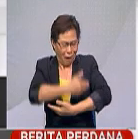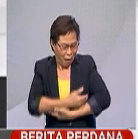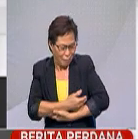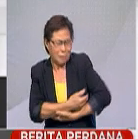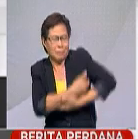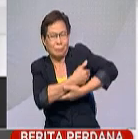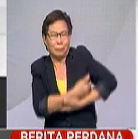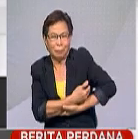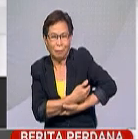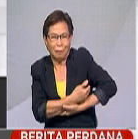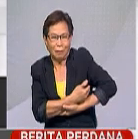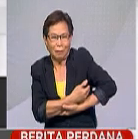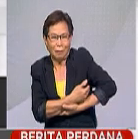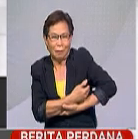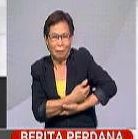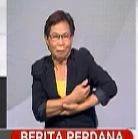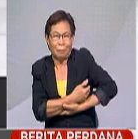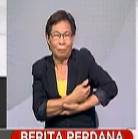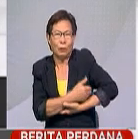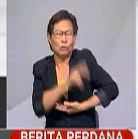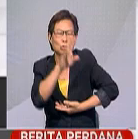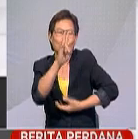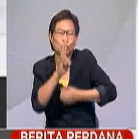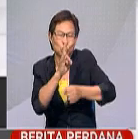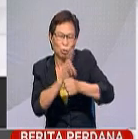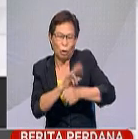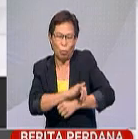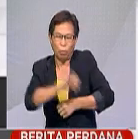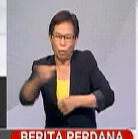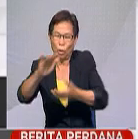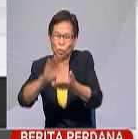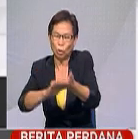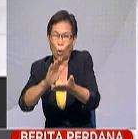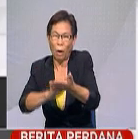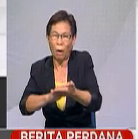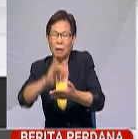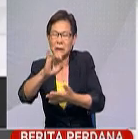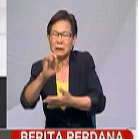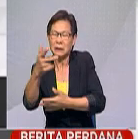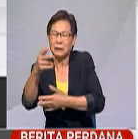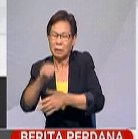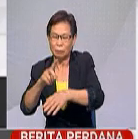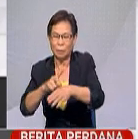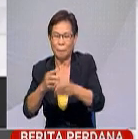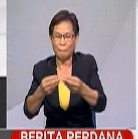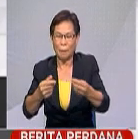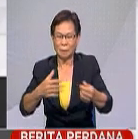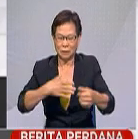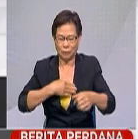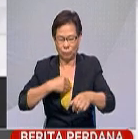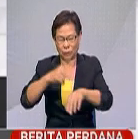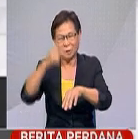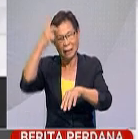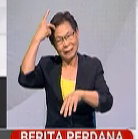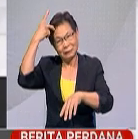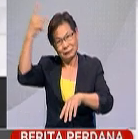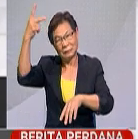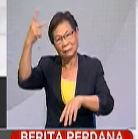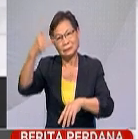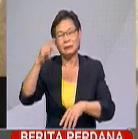anaknya Nur Amni Zahra Khairul Azmi, 7 tahun ke sekolah kebangsaan Jeram di Pasir Putih, Kelantan.